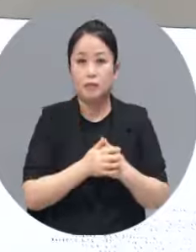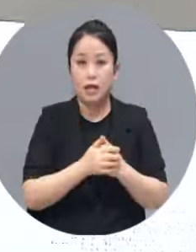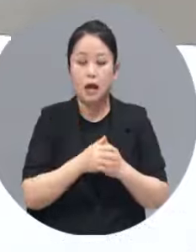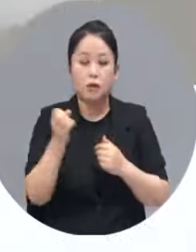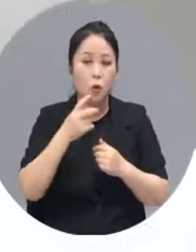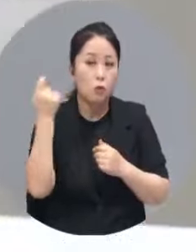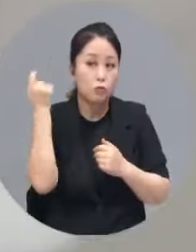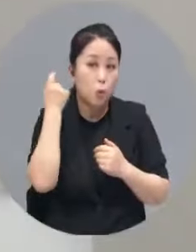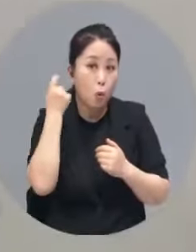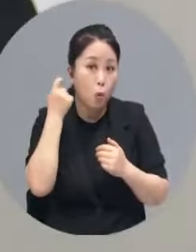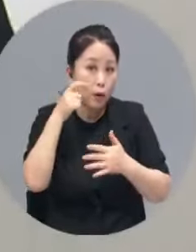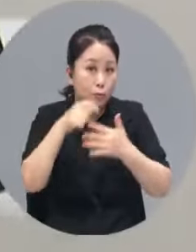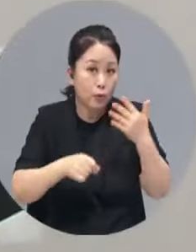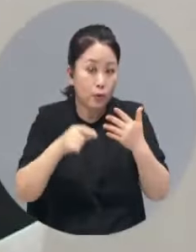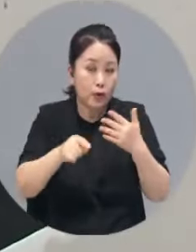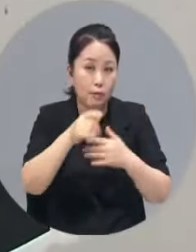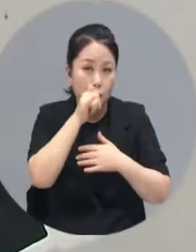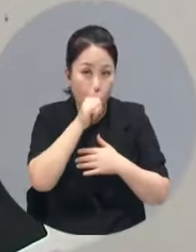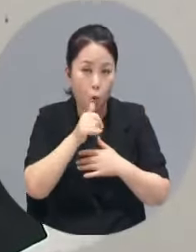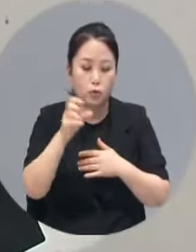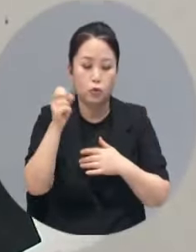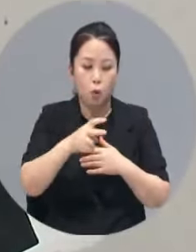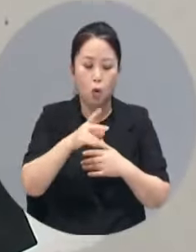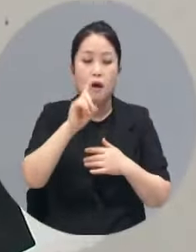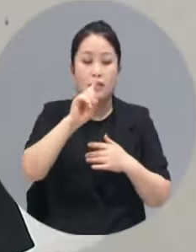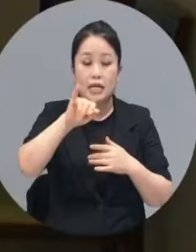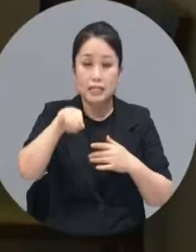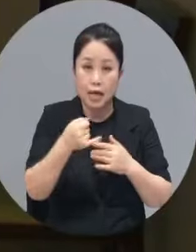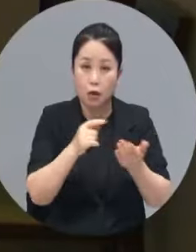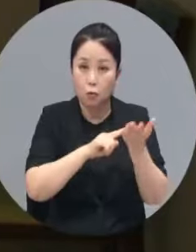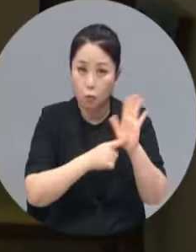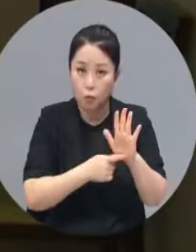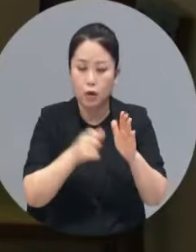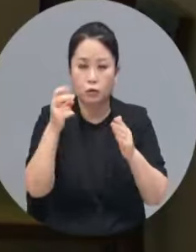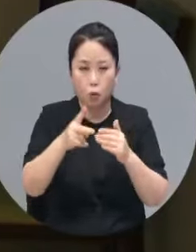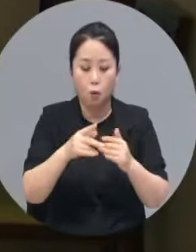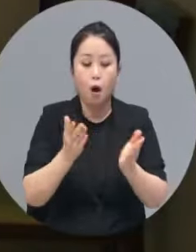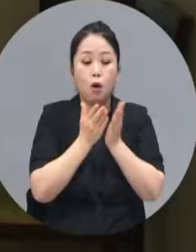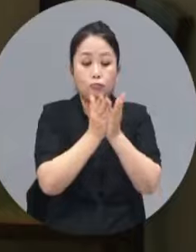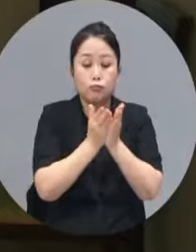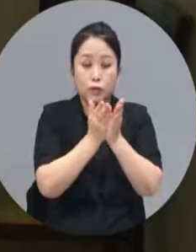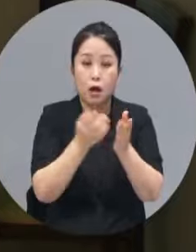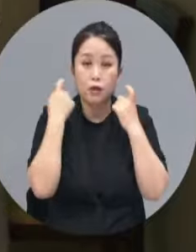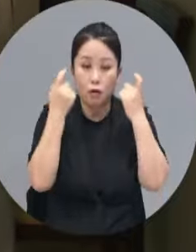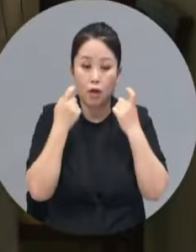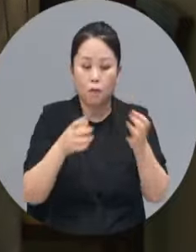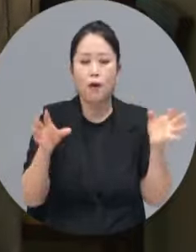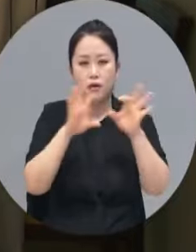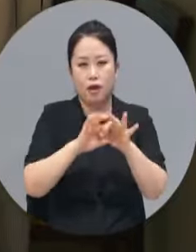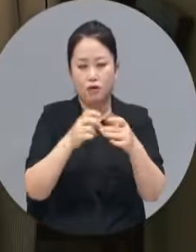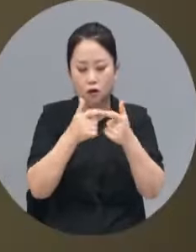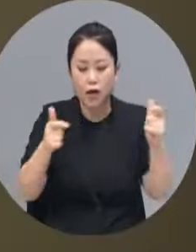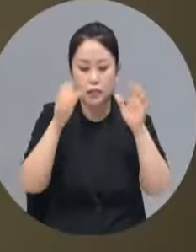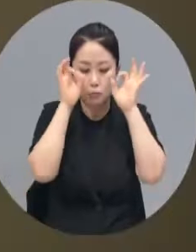특화 전시와 코스튬 DJ 공연, 펜스타 크루즈와 연계한 다양한 볼거리도 마련됩니다.